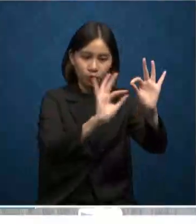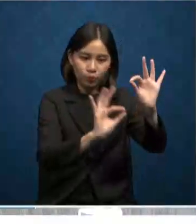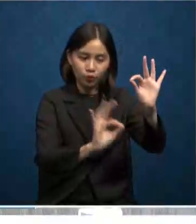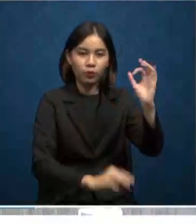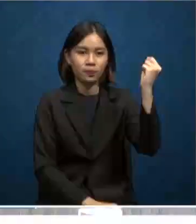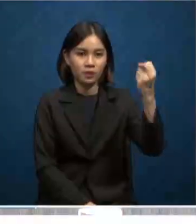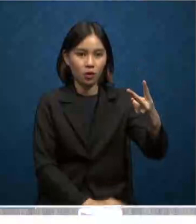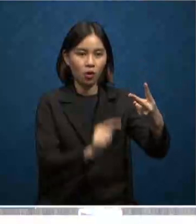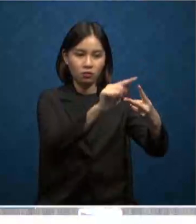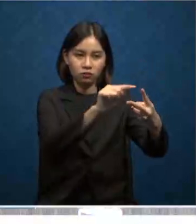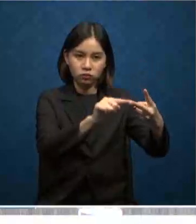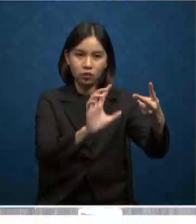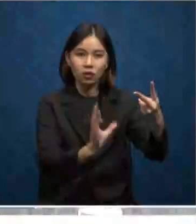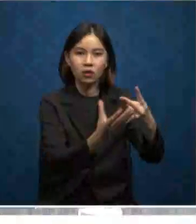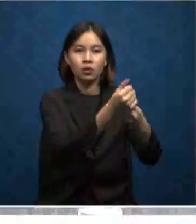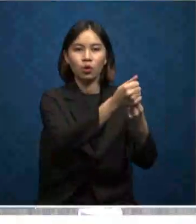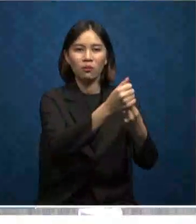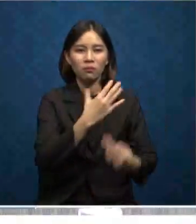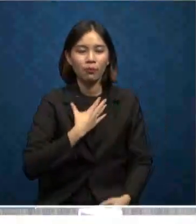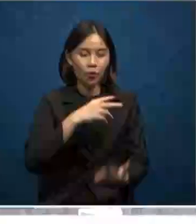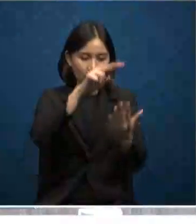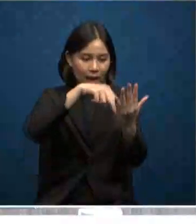างนี้ไว้ด้วยกันผมอ่าน